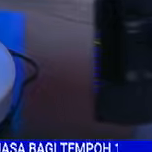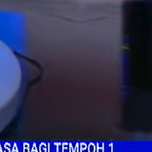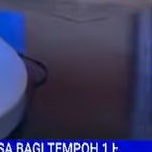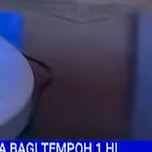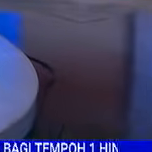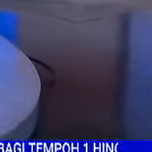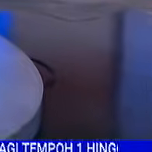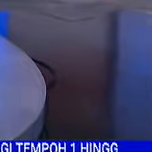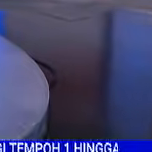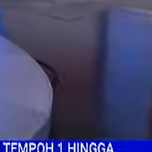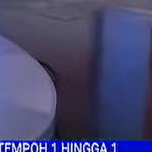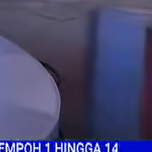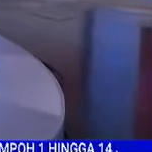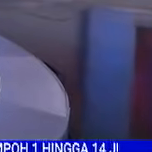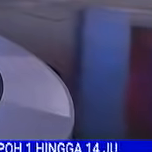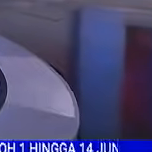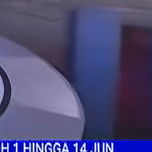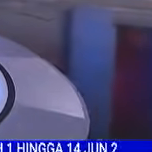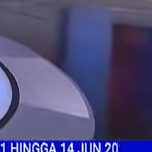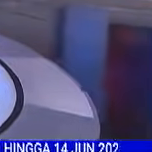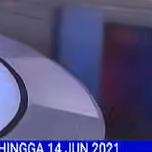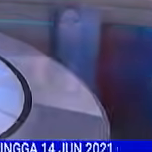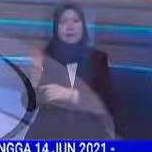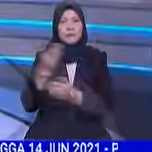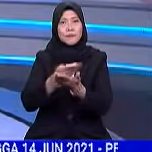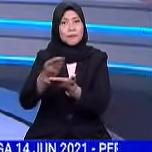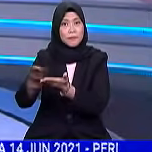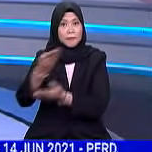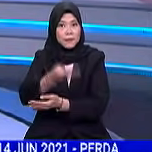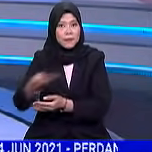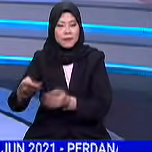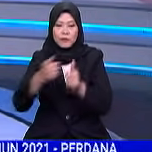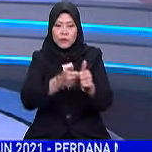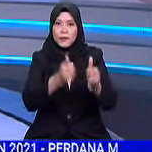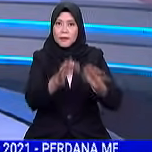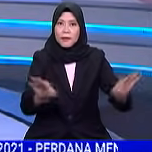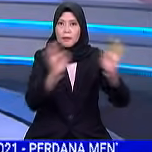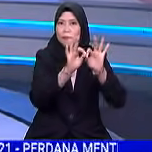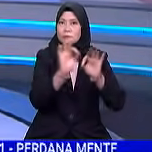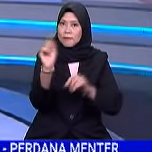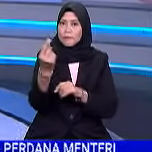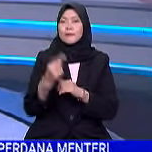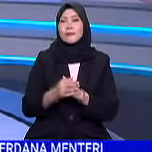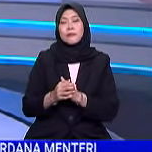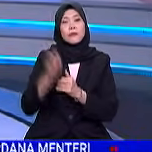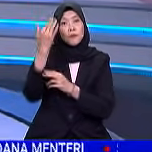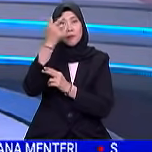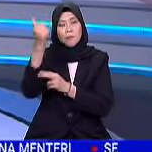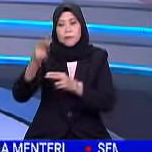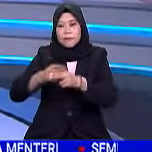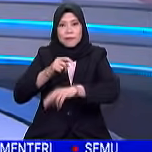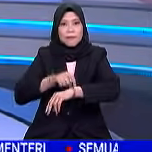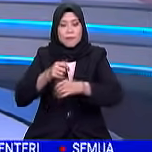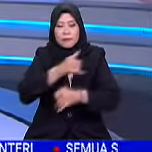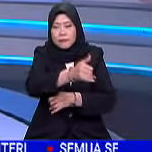Orang ramai dinasihatkan menjadi pengguna berdisiplin dan hanya membeli barang mengikut keperluan sekaligus. Cara ini dapat memendekkan tempoh